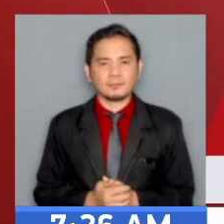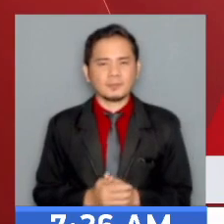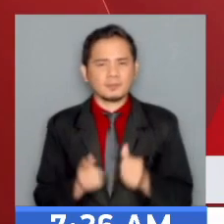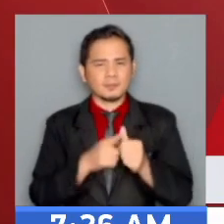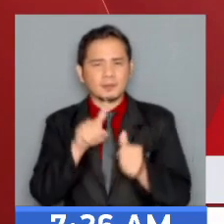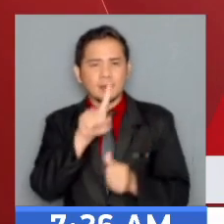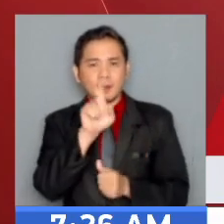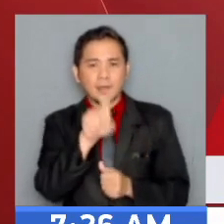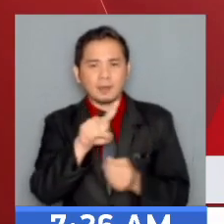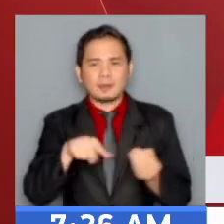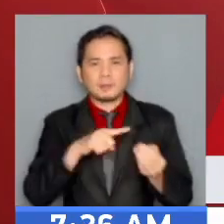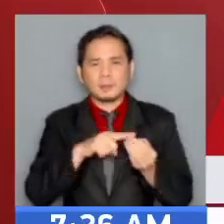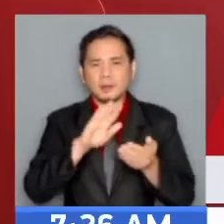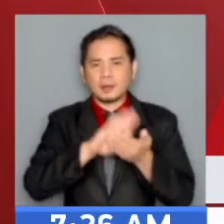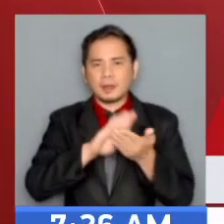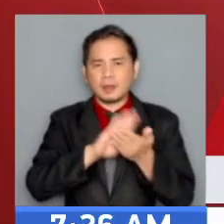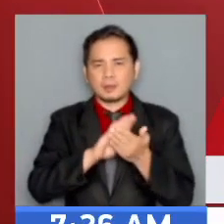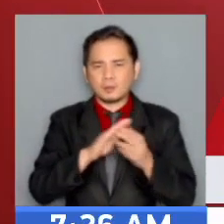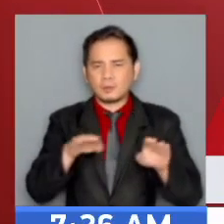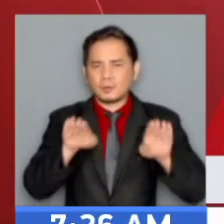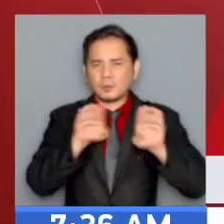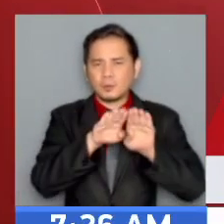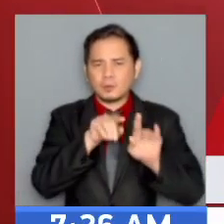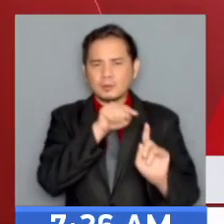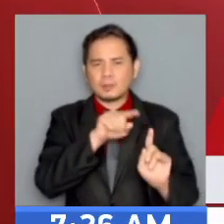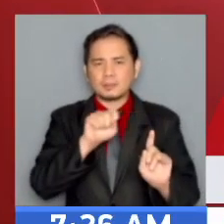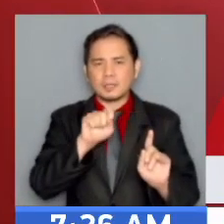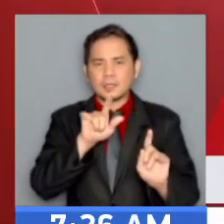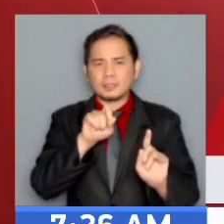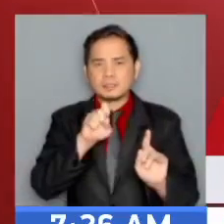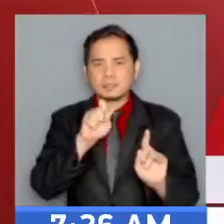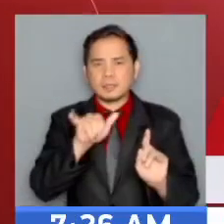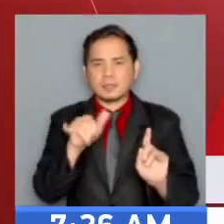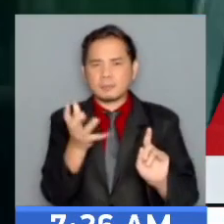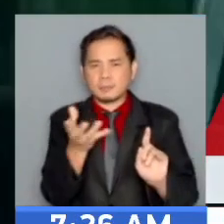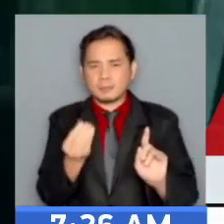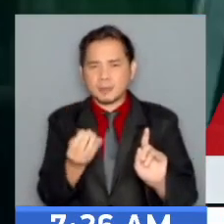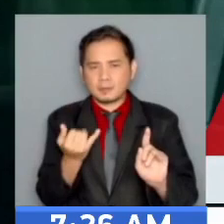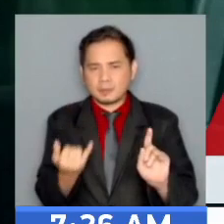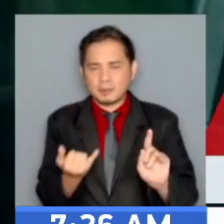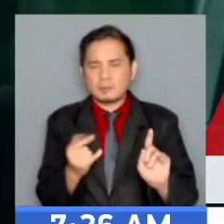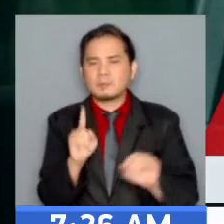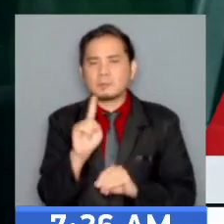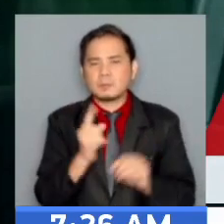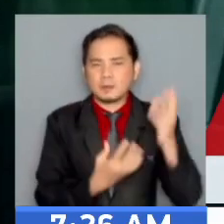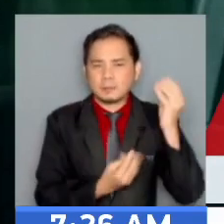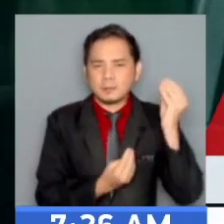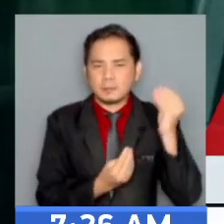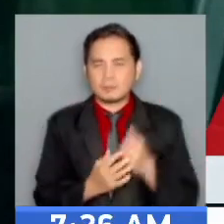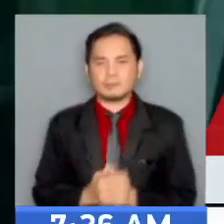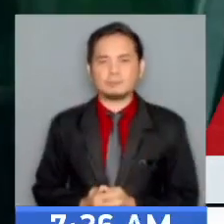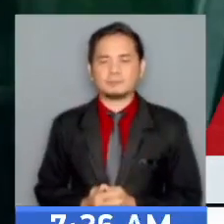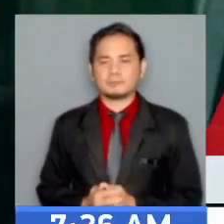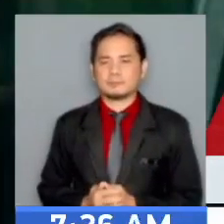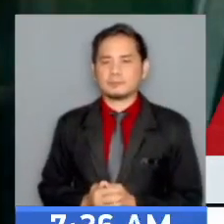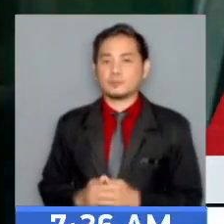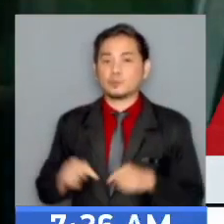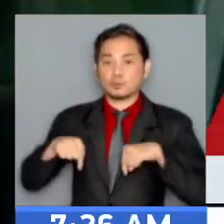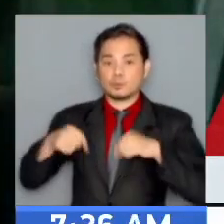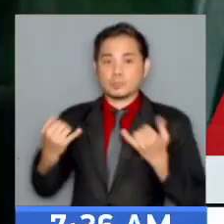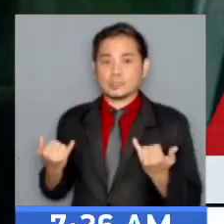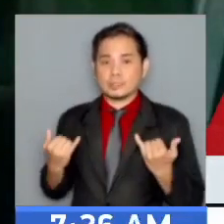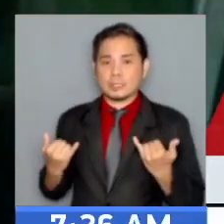Batangas ngayong araw. Ngayon pong araw na ito ay hindi po kami nag-suspension ng classes. Opo. Dahil po